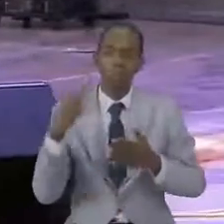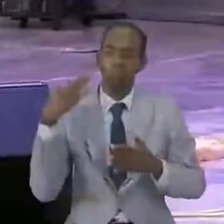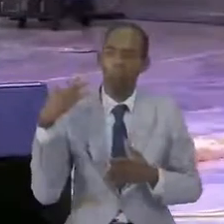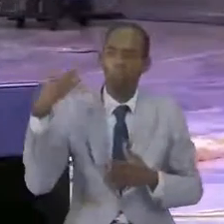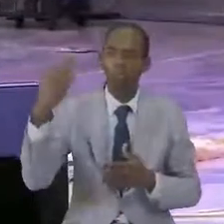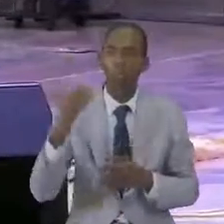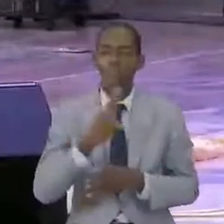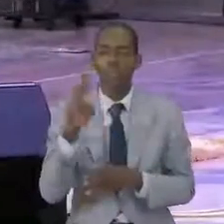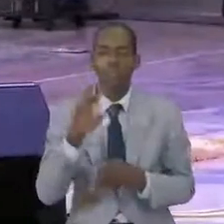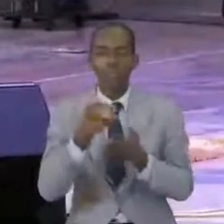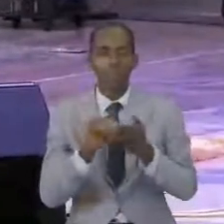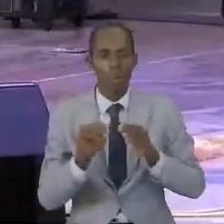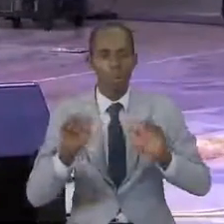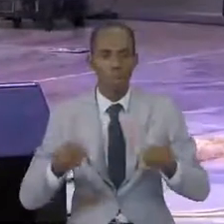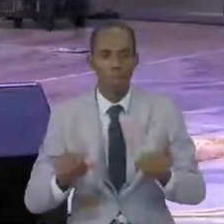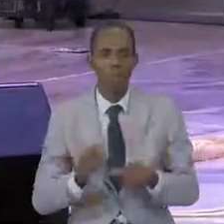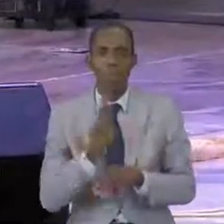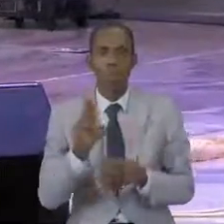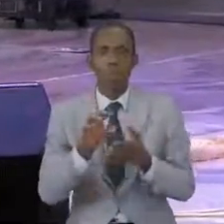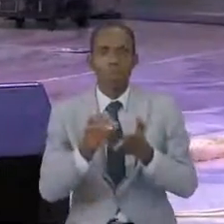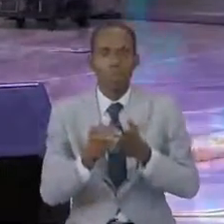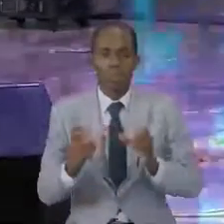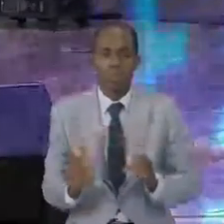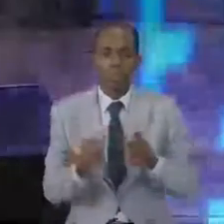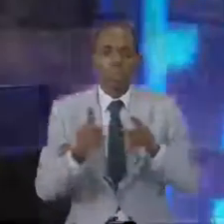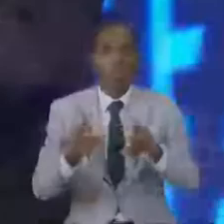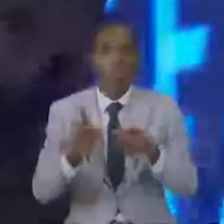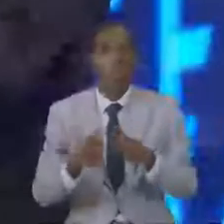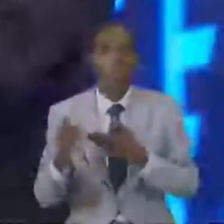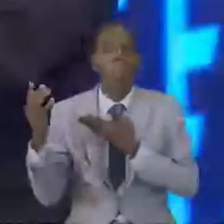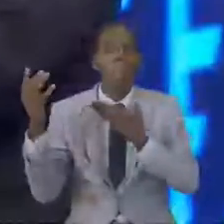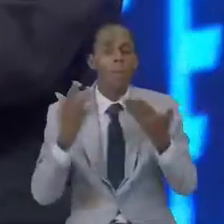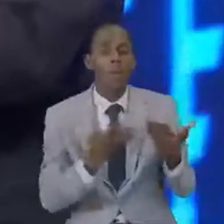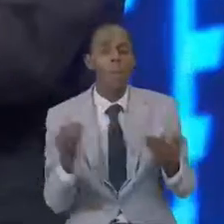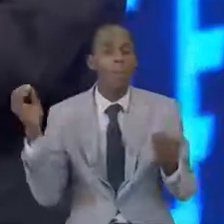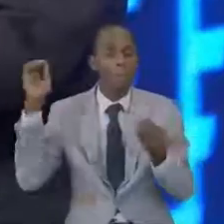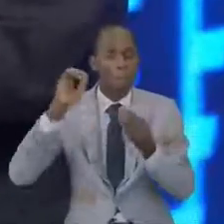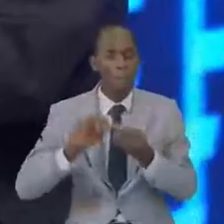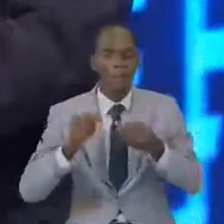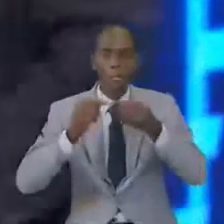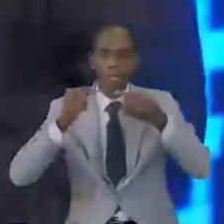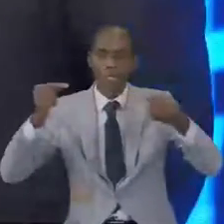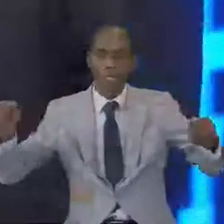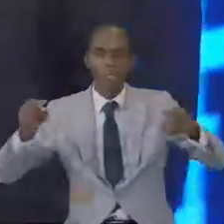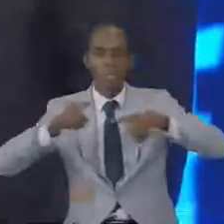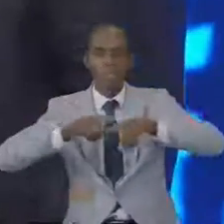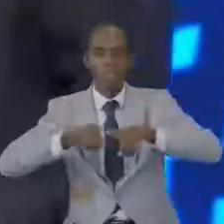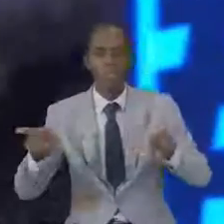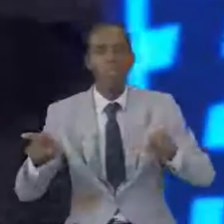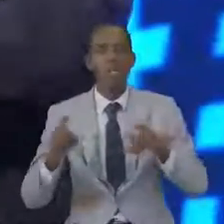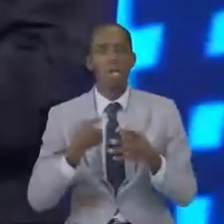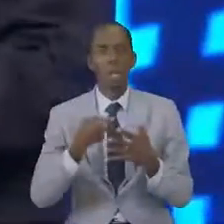utilise son habilité sa capacité son prélève pour causer des querelles de discorde